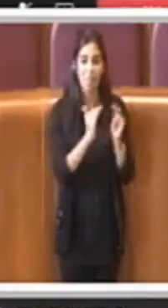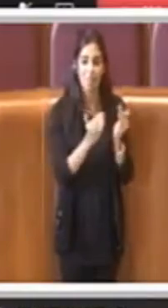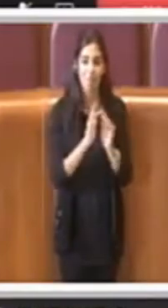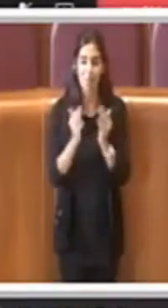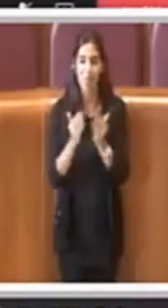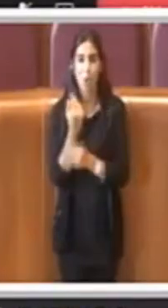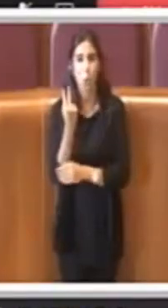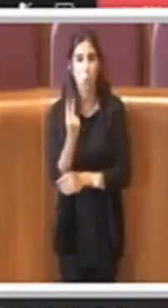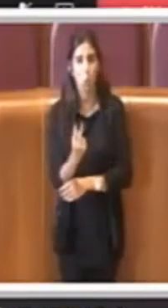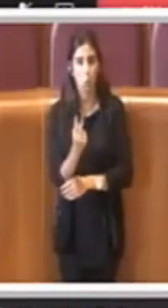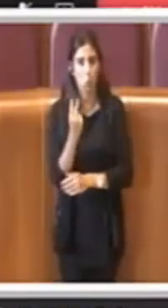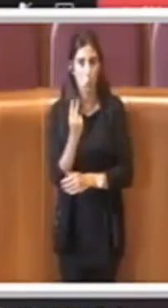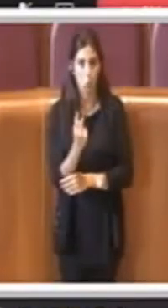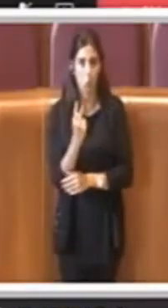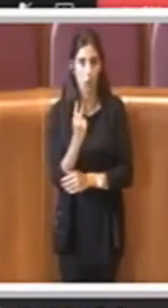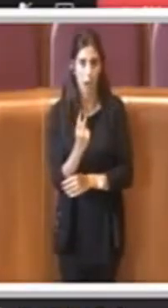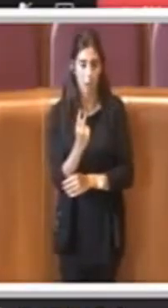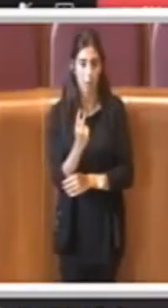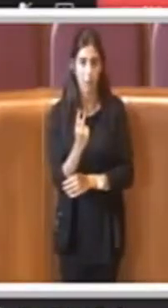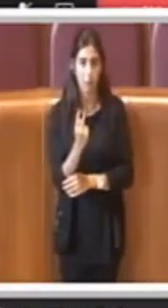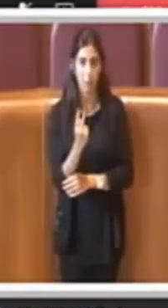una parte